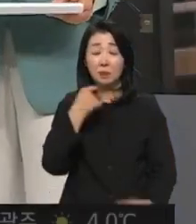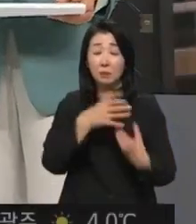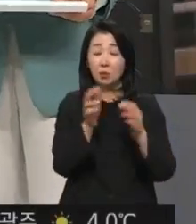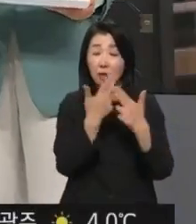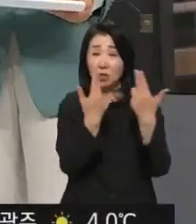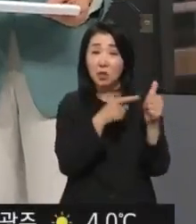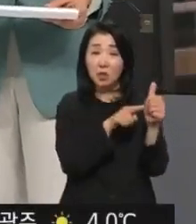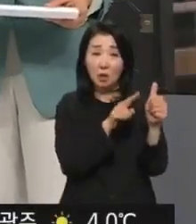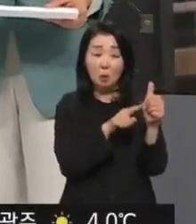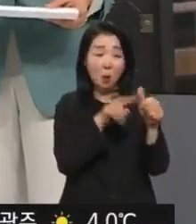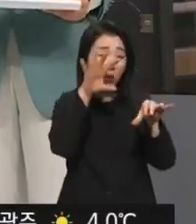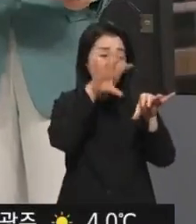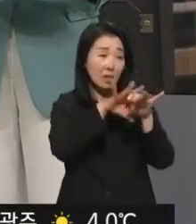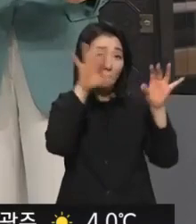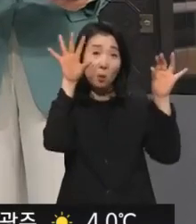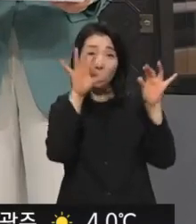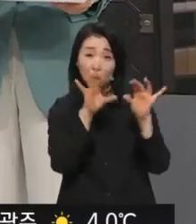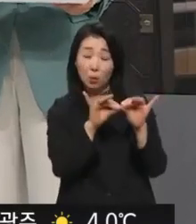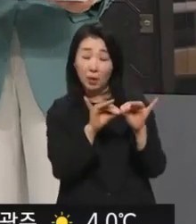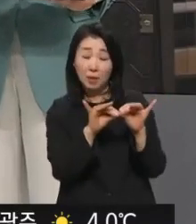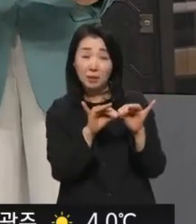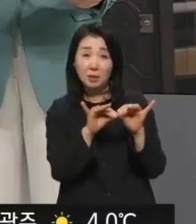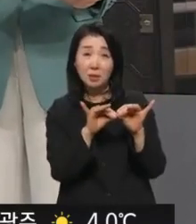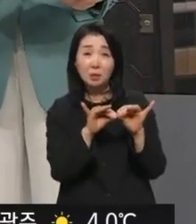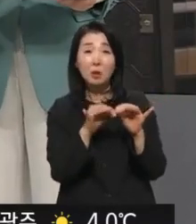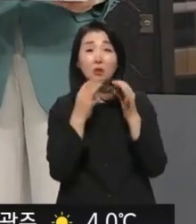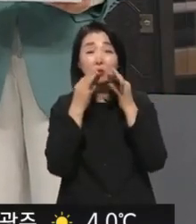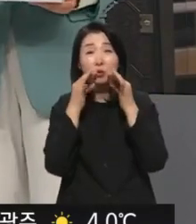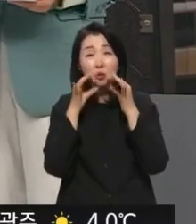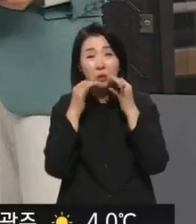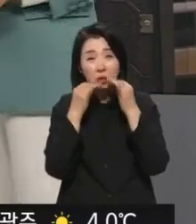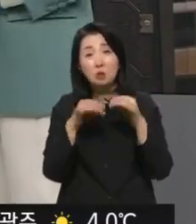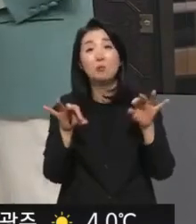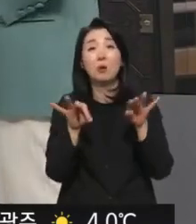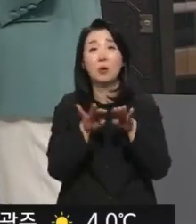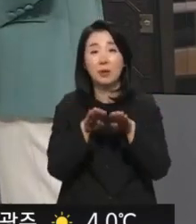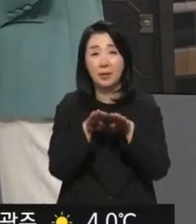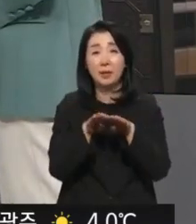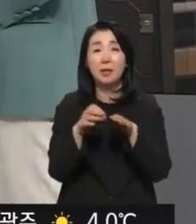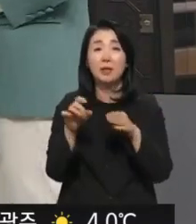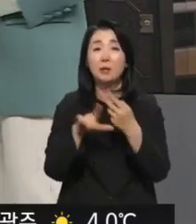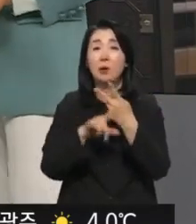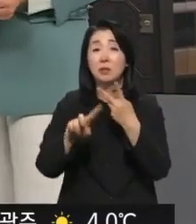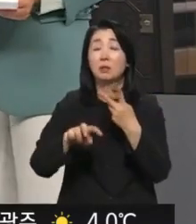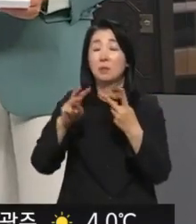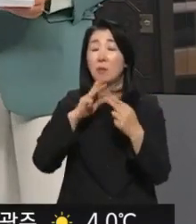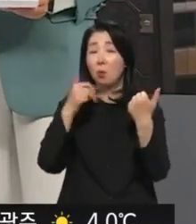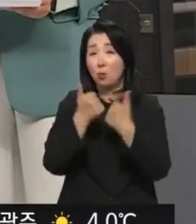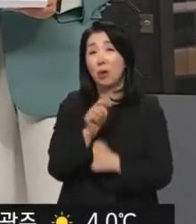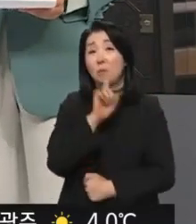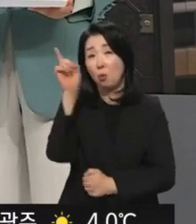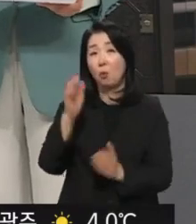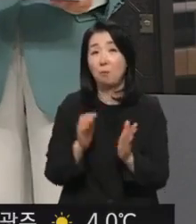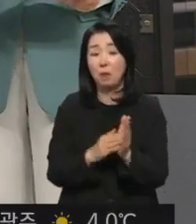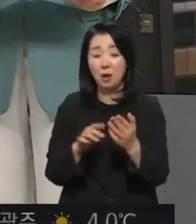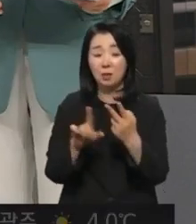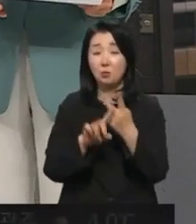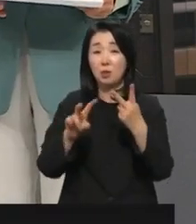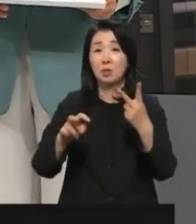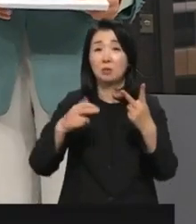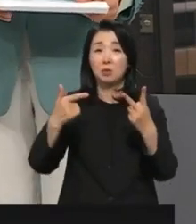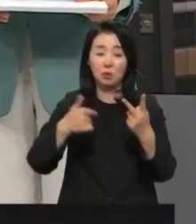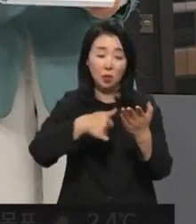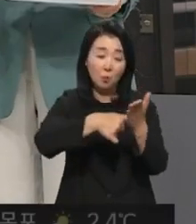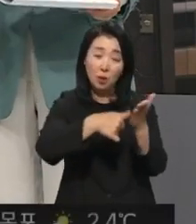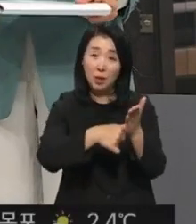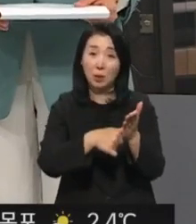이재명 대표에 대한 체포동의안 이번 금요일 24일에 국회 본회의에 보고를 하고 27일 월요일에